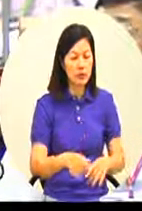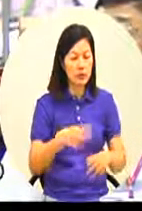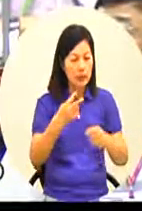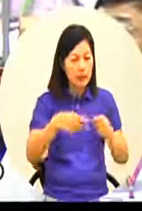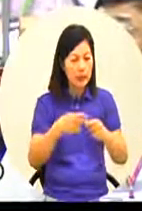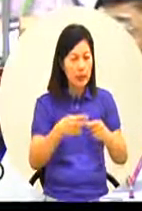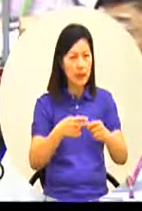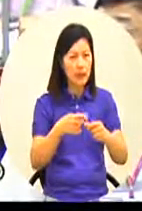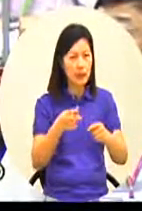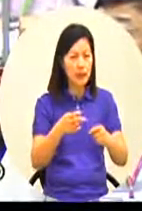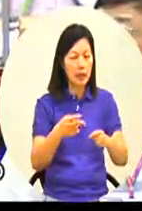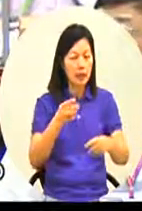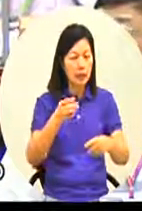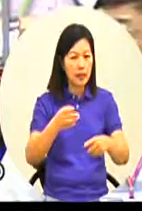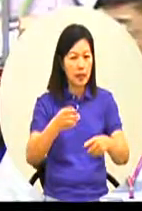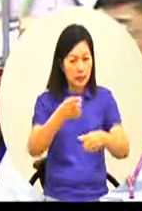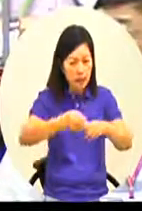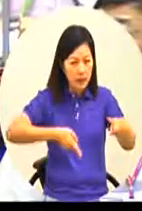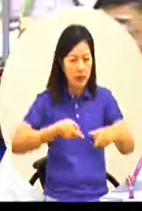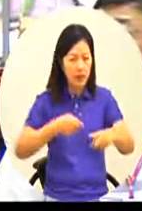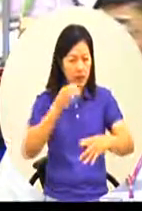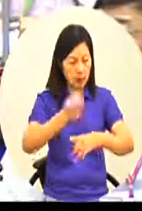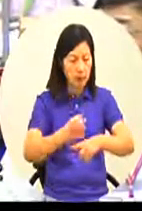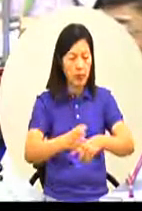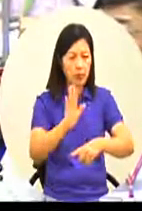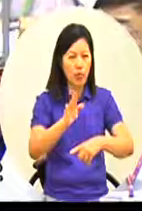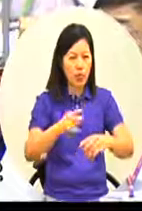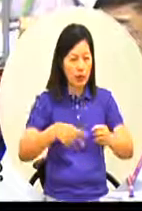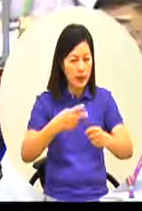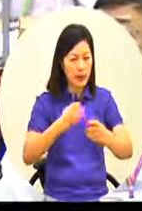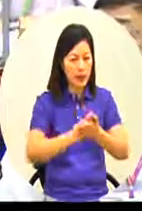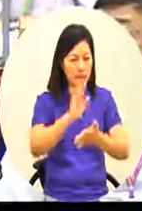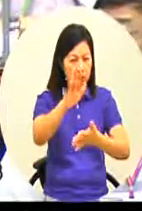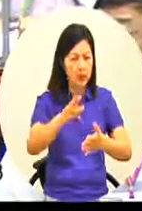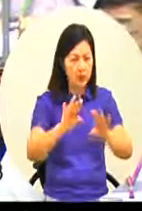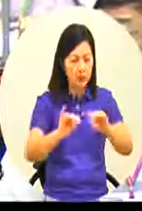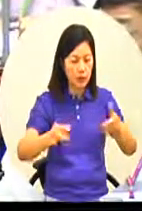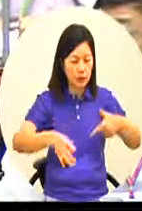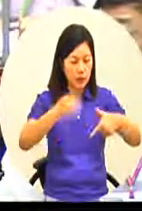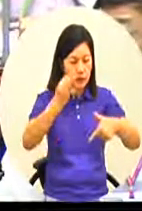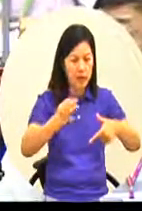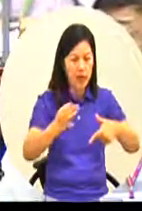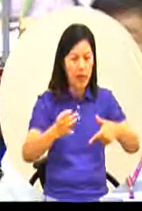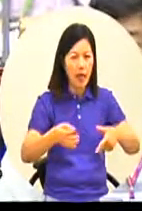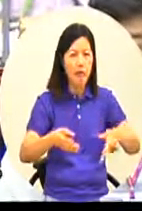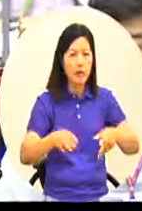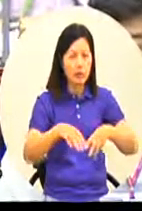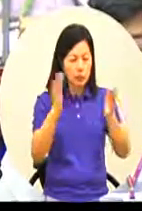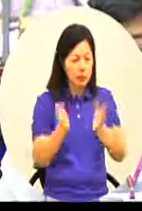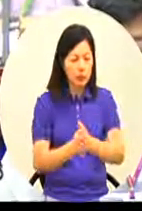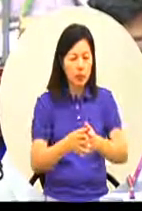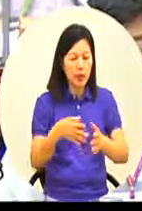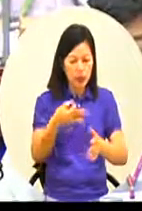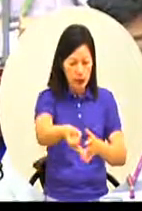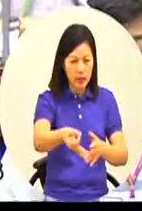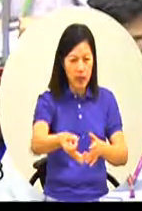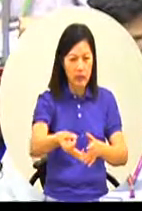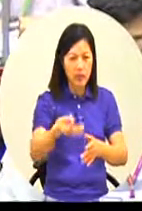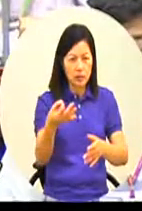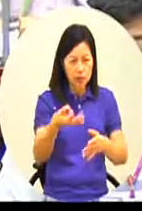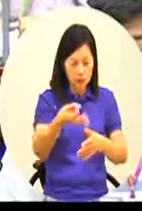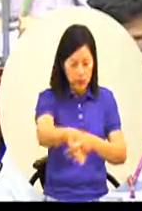个减半的一个优待，等到过了两年以后，它地价就要全额按照它的申报地价来全额课征